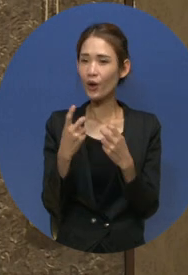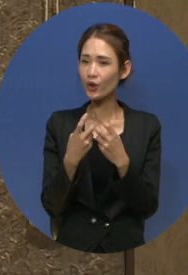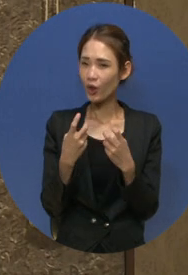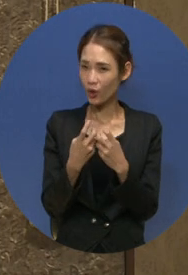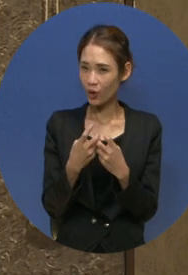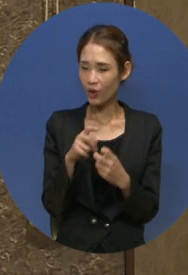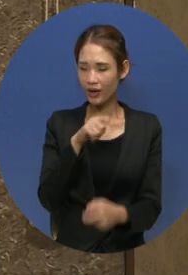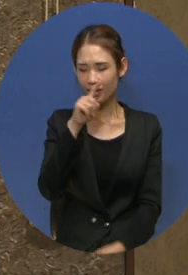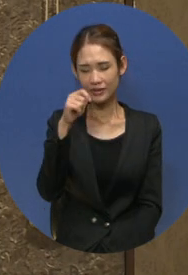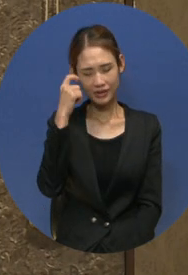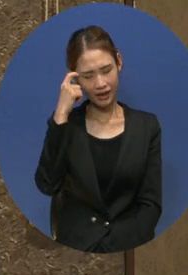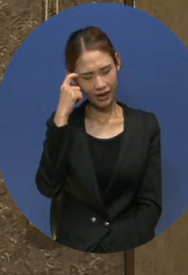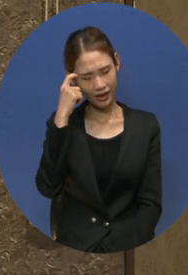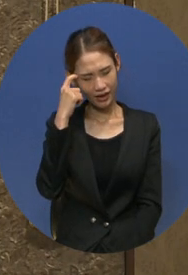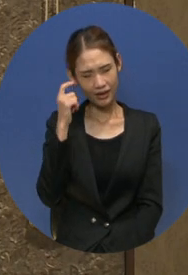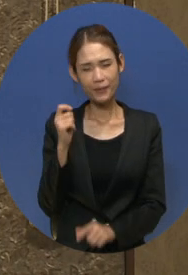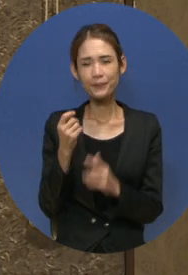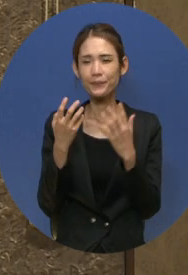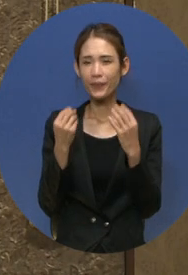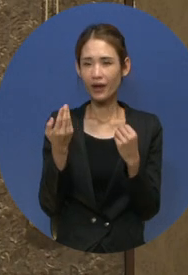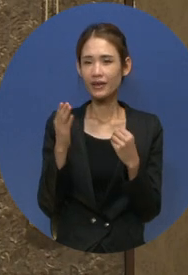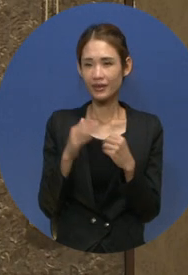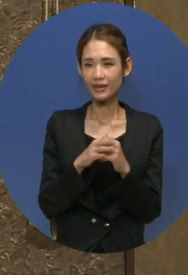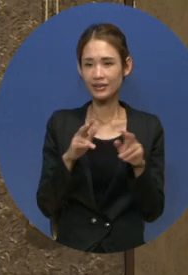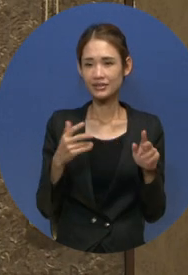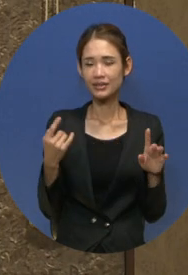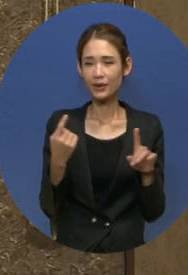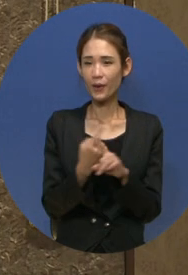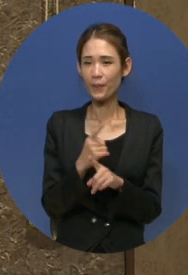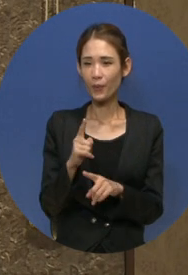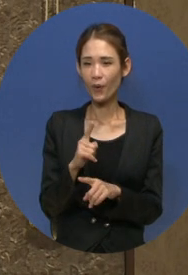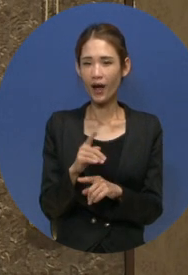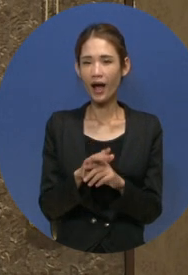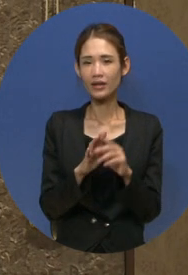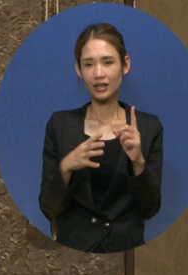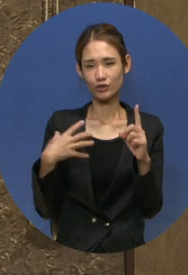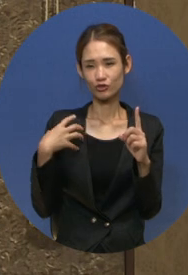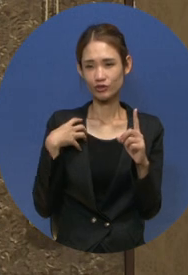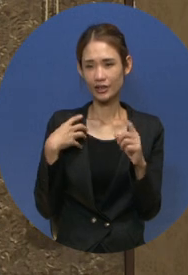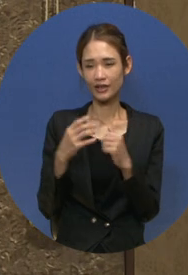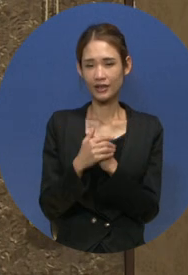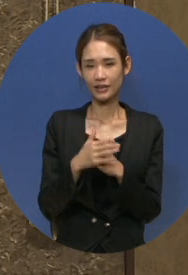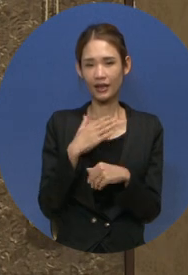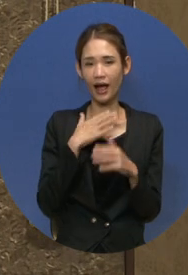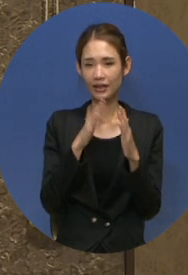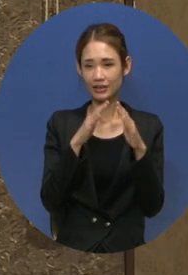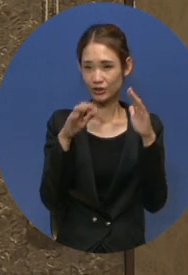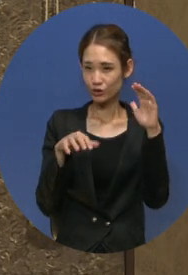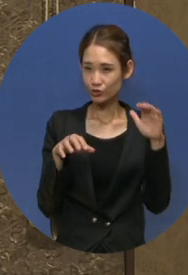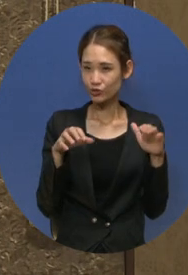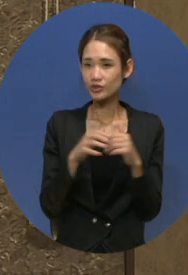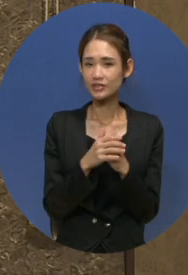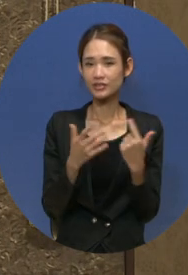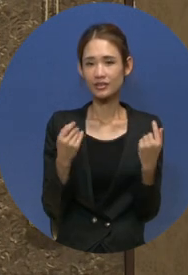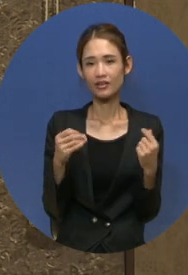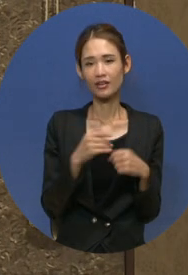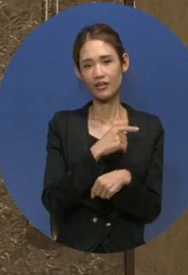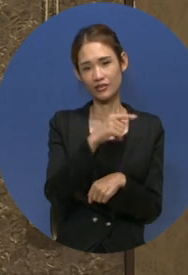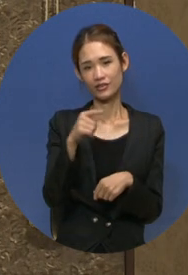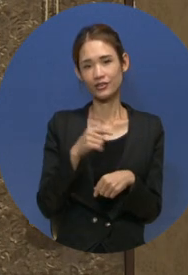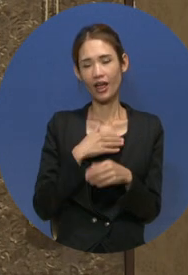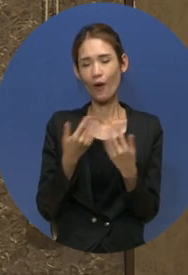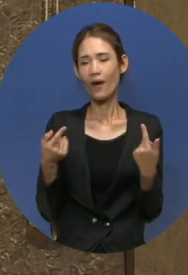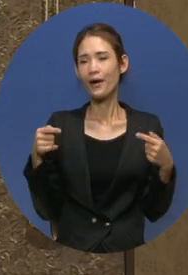많았지만 지금은 대상자가 아닌 그분들도 하나의 주체인 거죠. 나의 이웃이고 그래서 그분들이